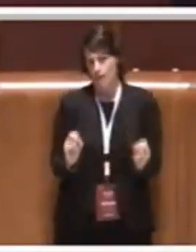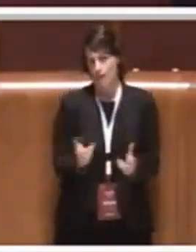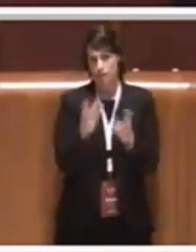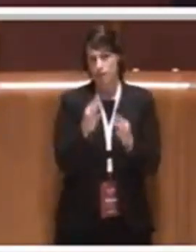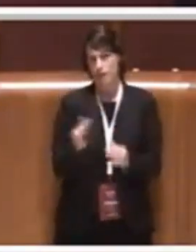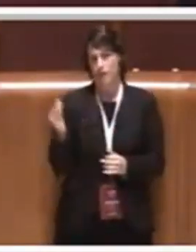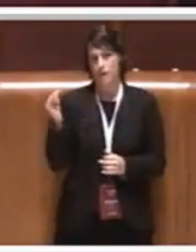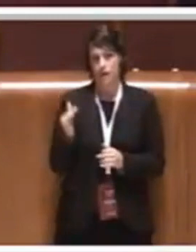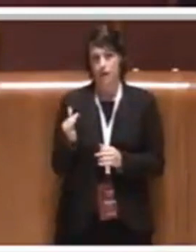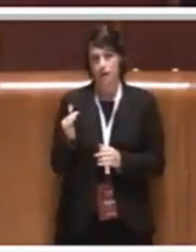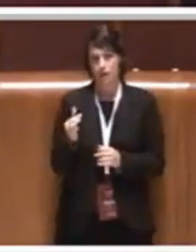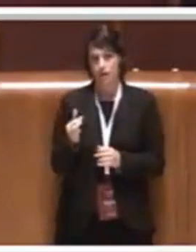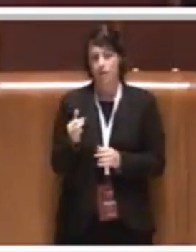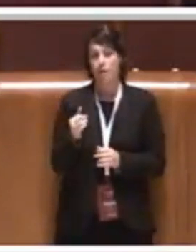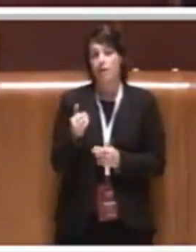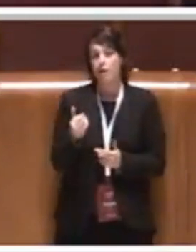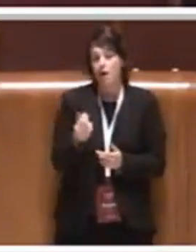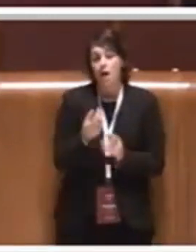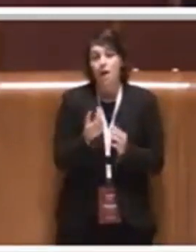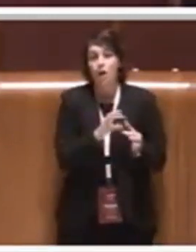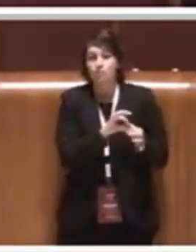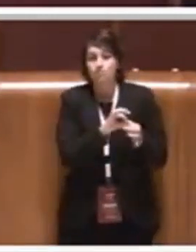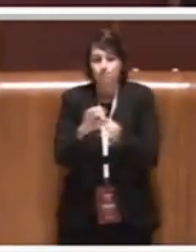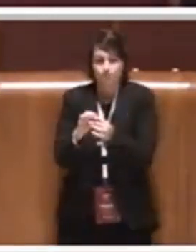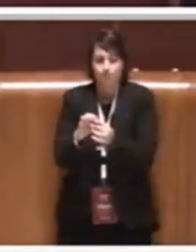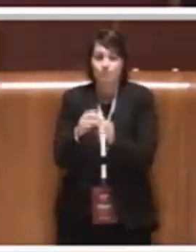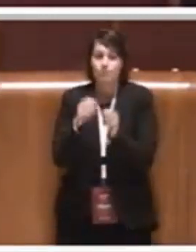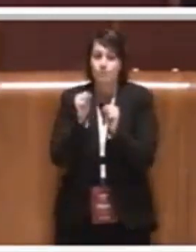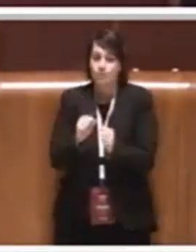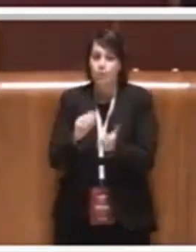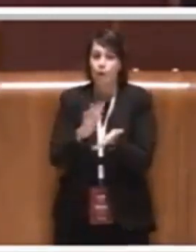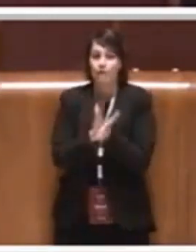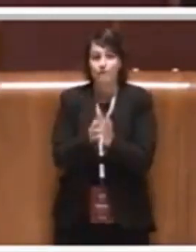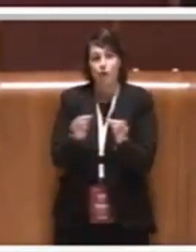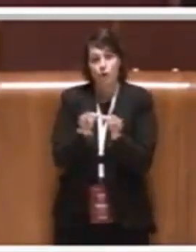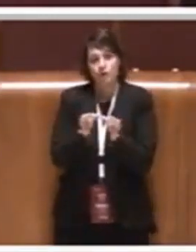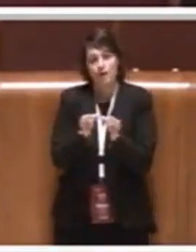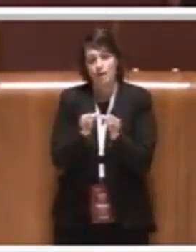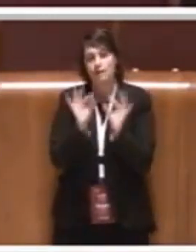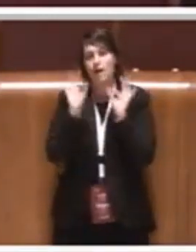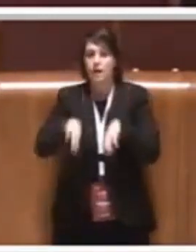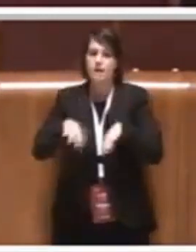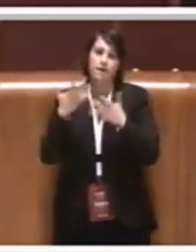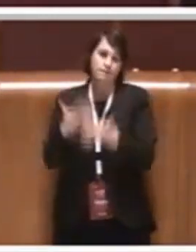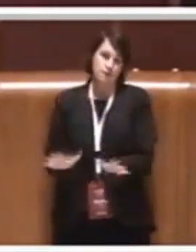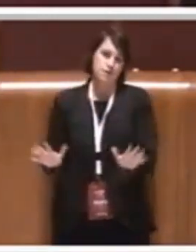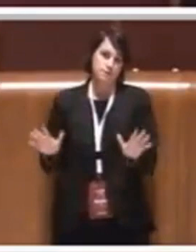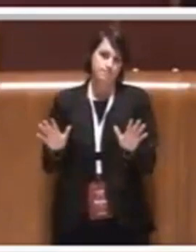queste convenzioni, perché spesso ci capiterà a tutti di vedere